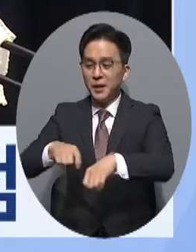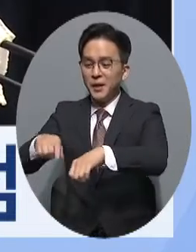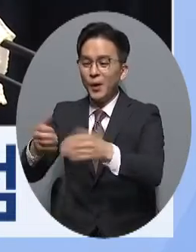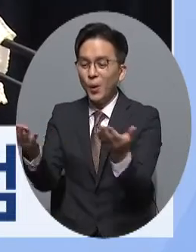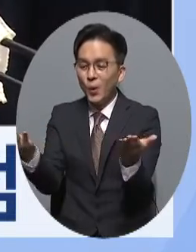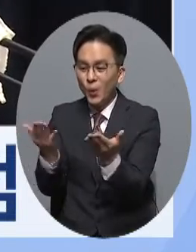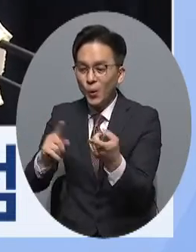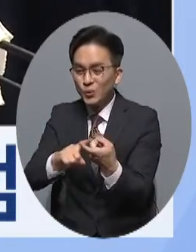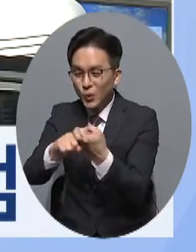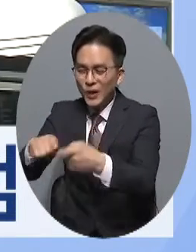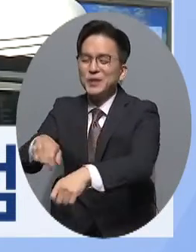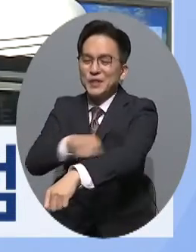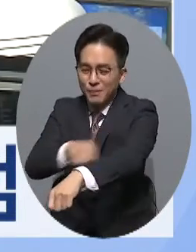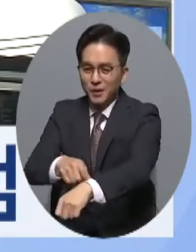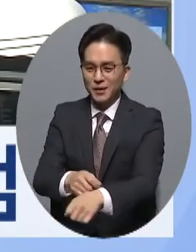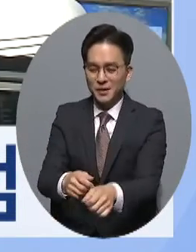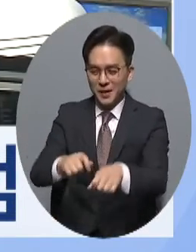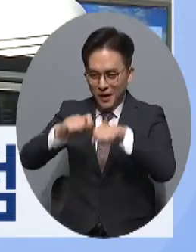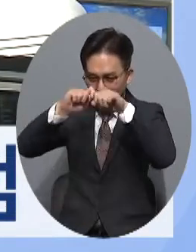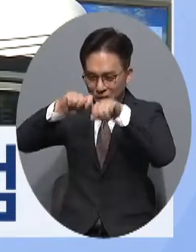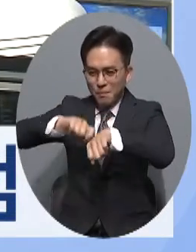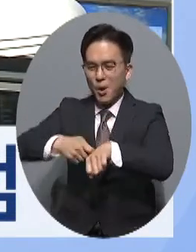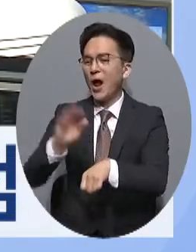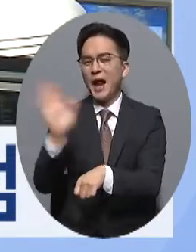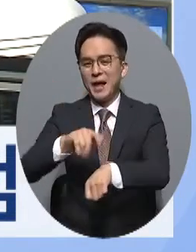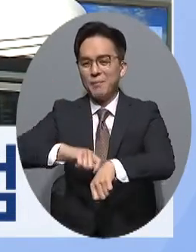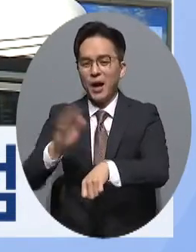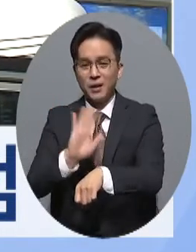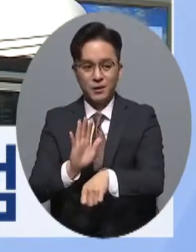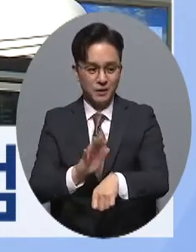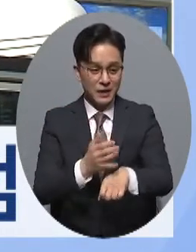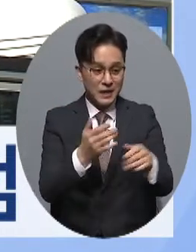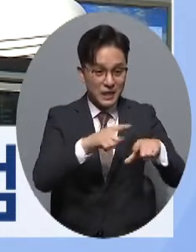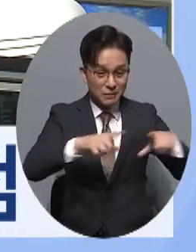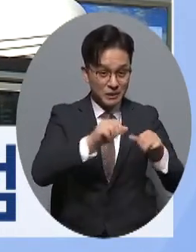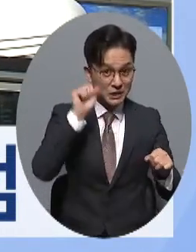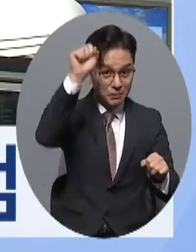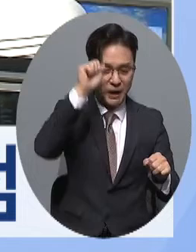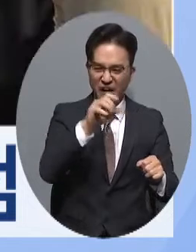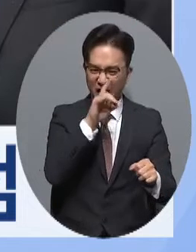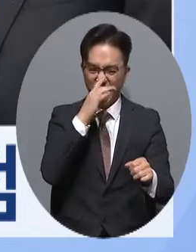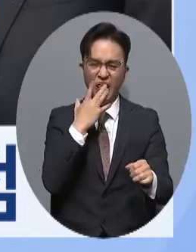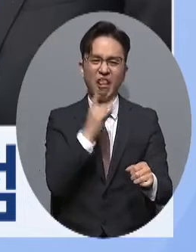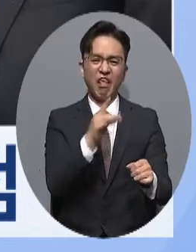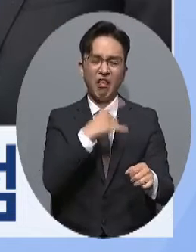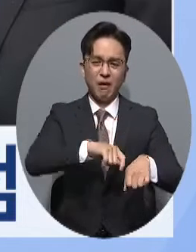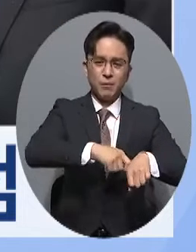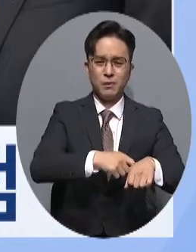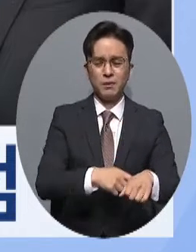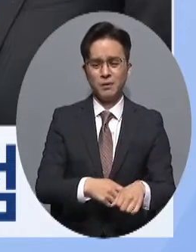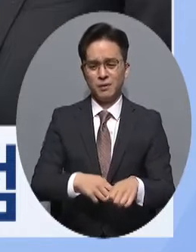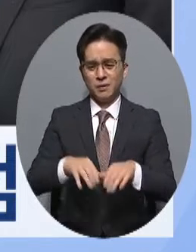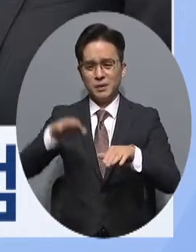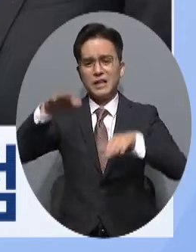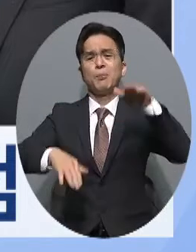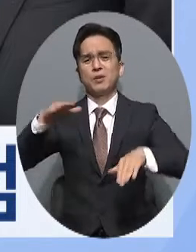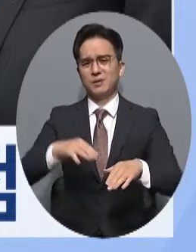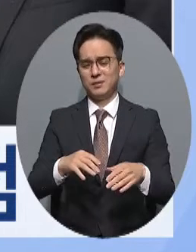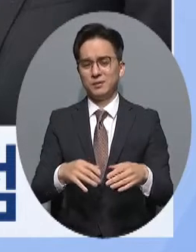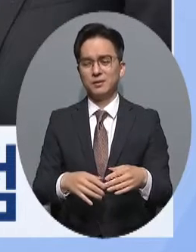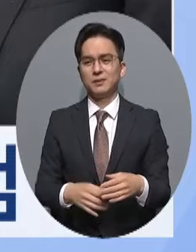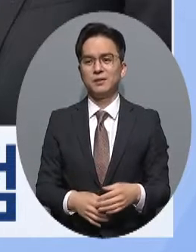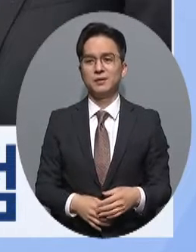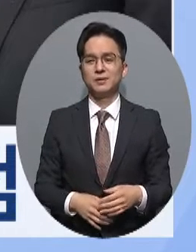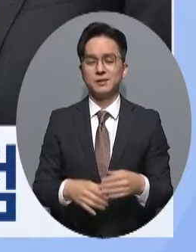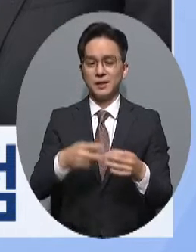대우해안조선도 정규직은 그 파업하지 말라고 했었어요 그런데 비정규직 하청노동자들 같은 경우에 그와 같은 걸